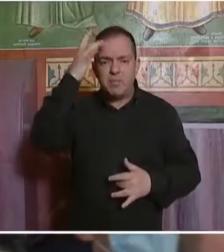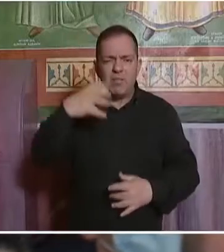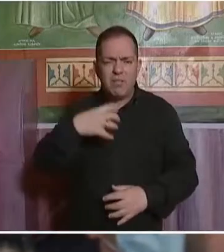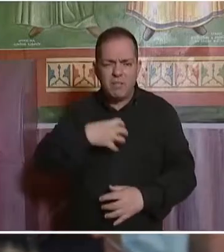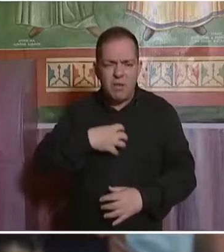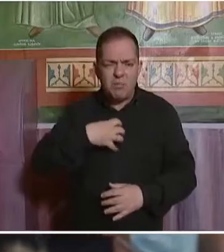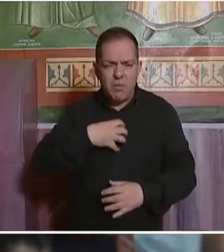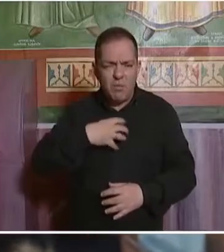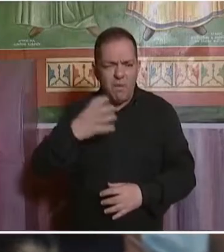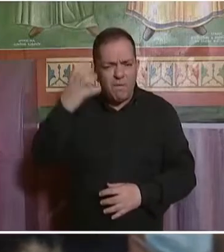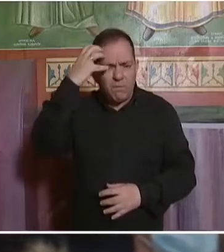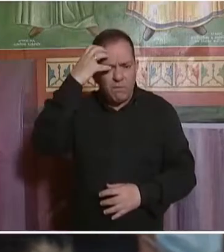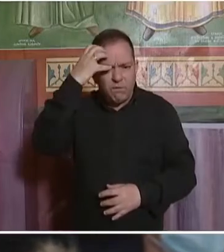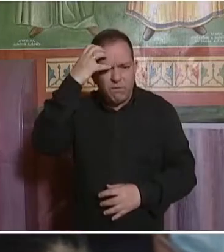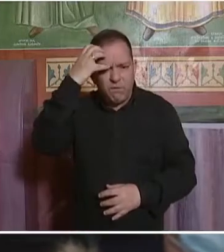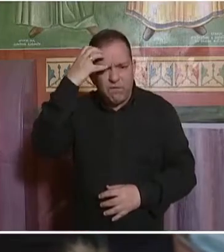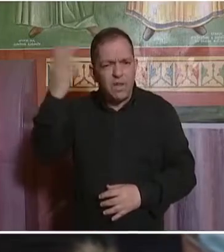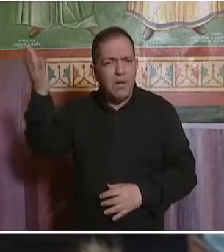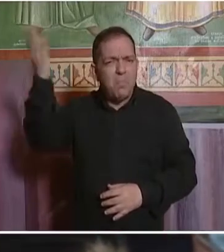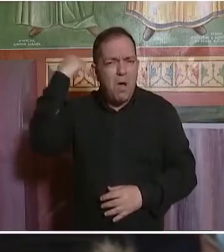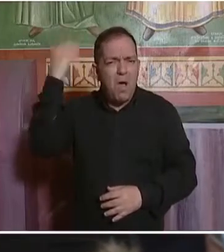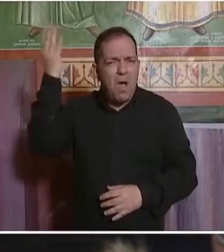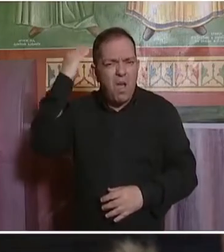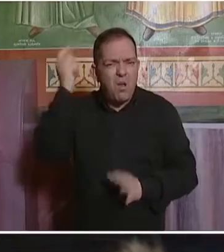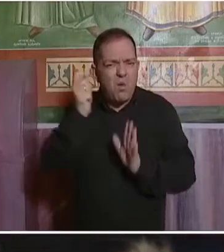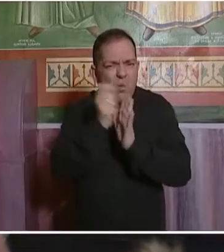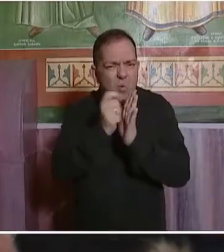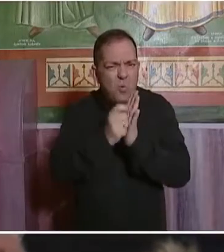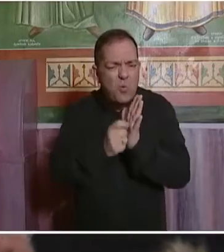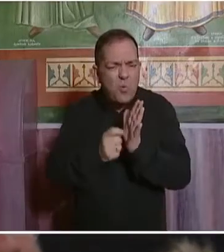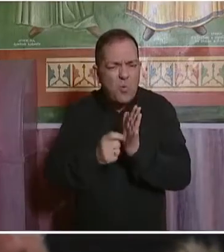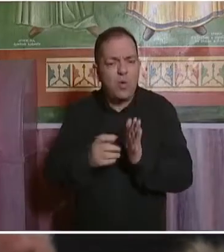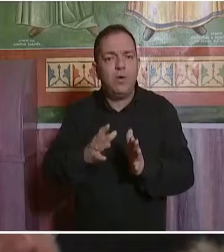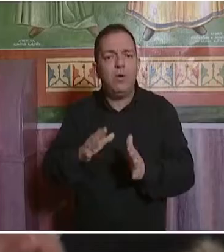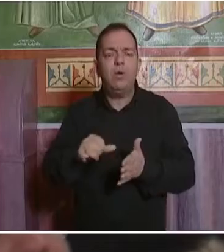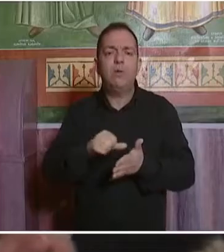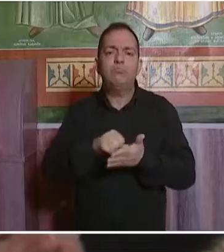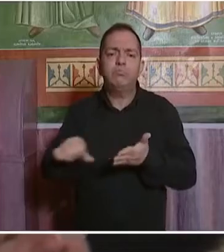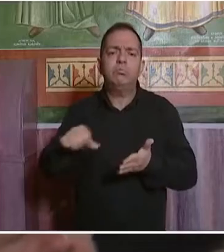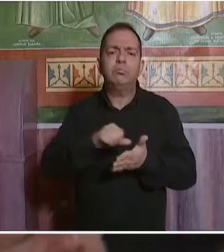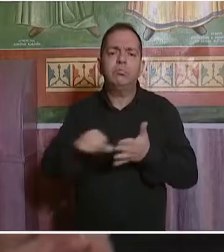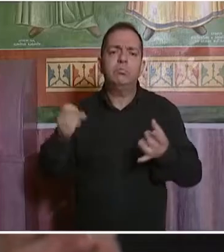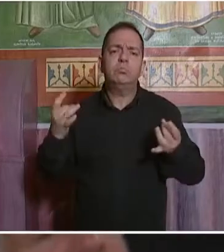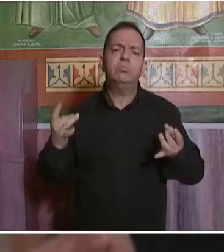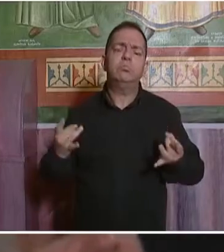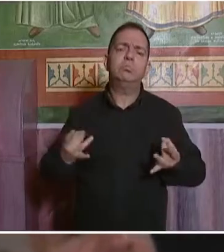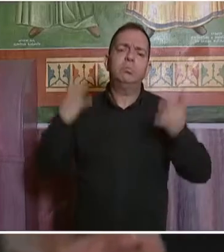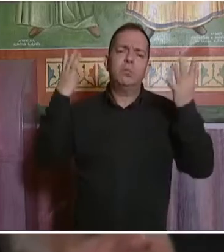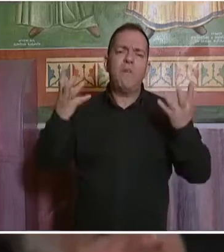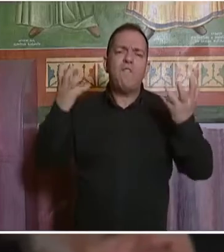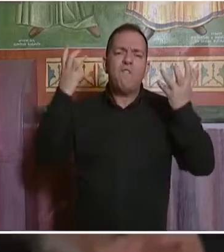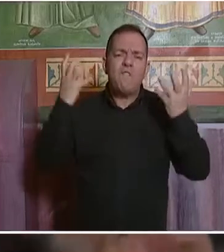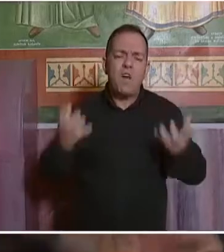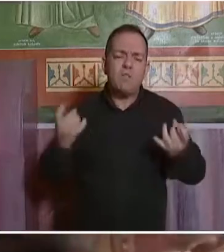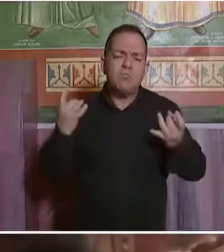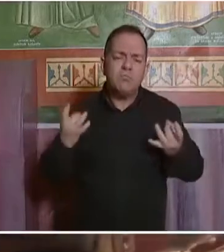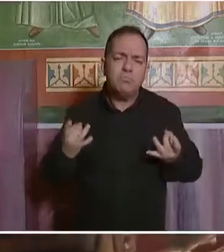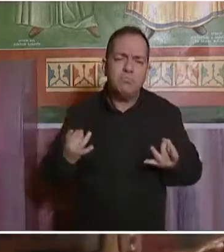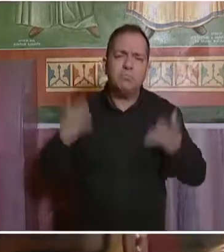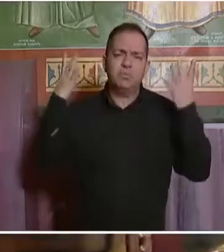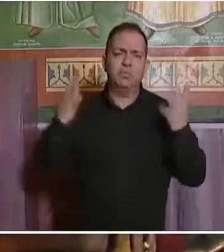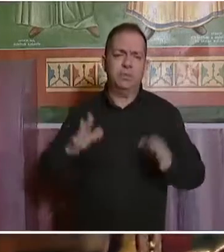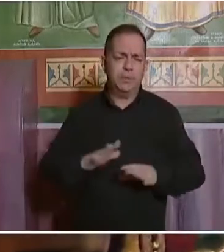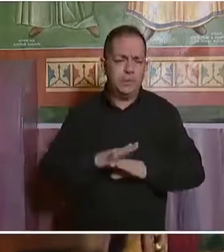μας, απαλλάσσεται από οποιασδήποτε μορφής βάρος και ενοχή και